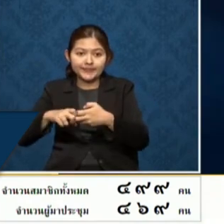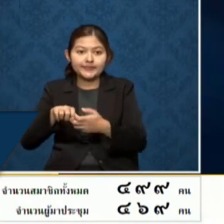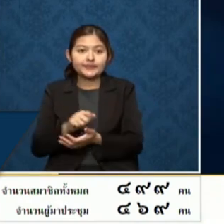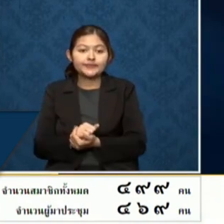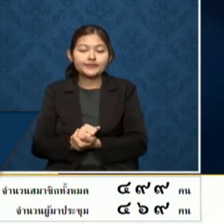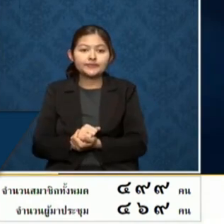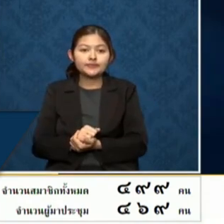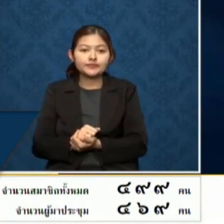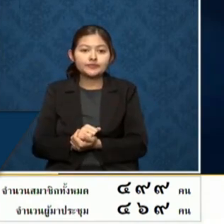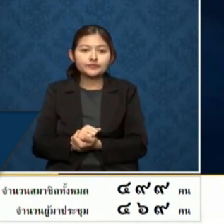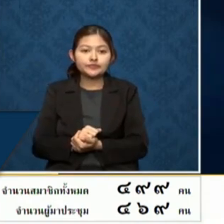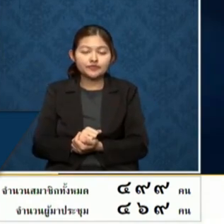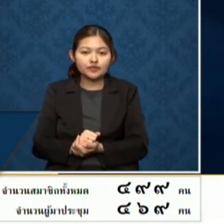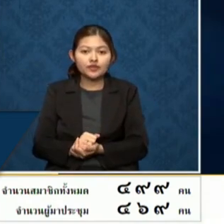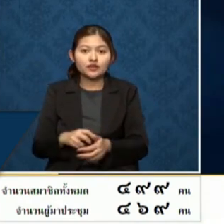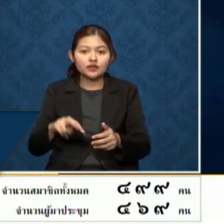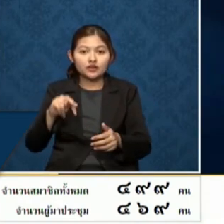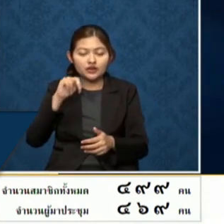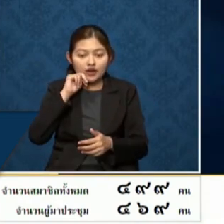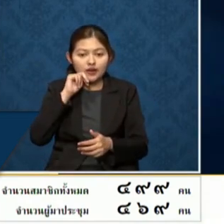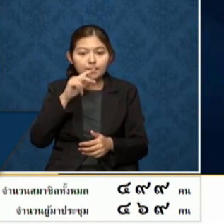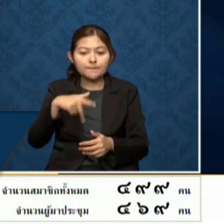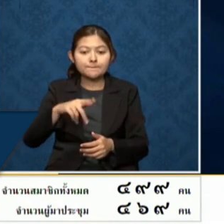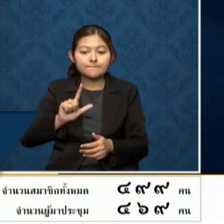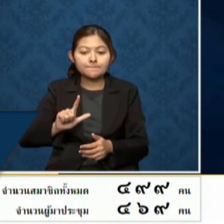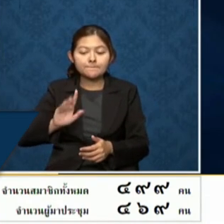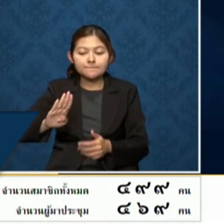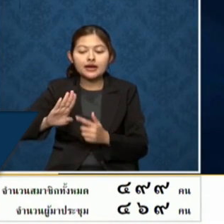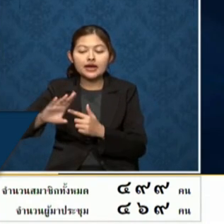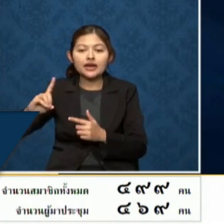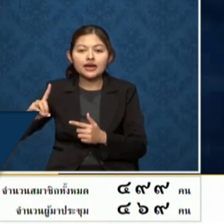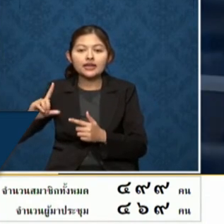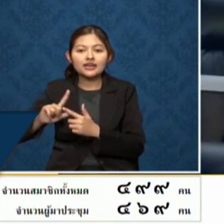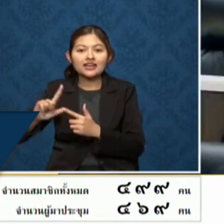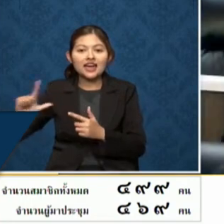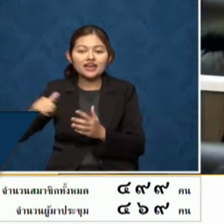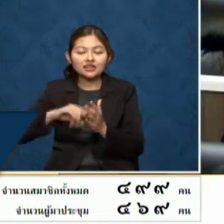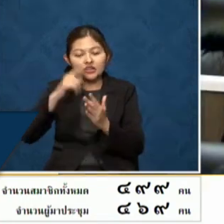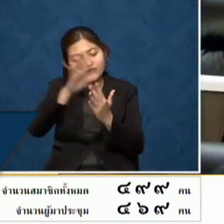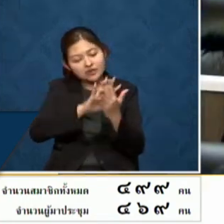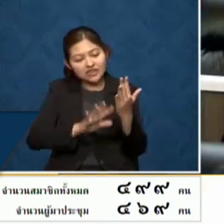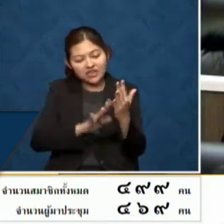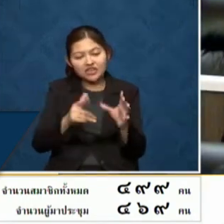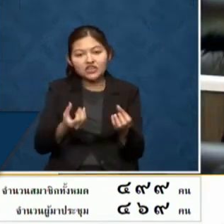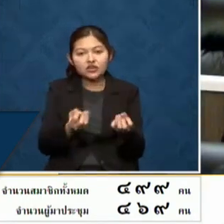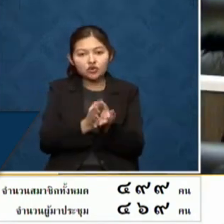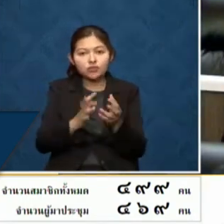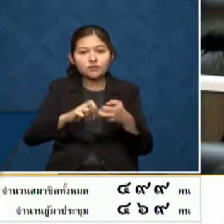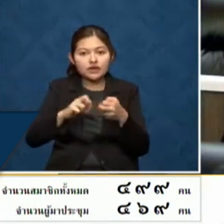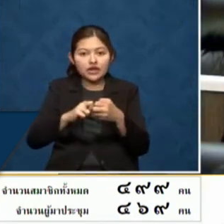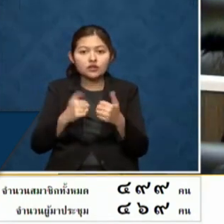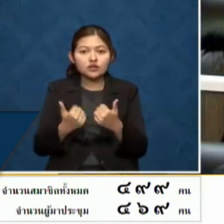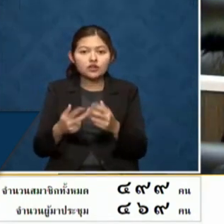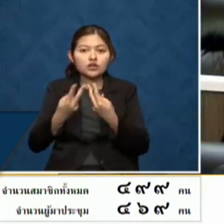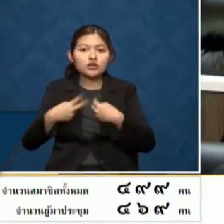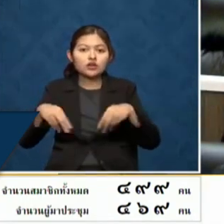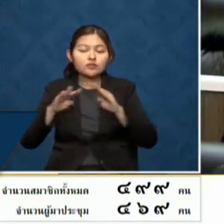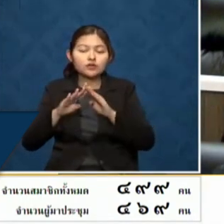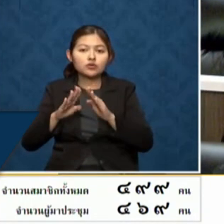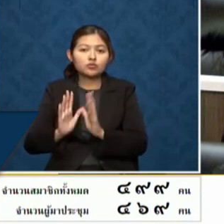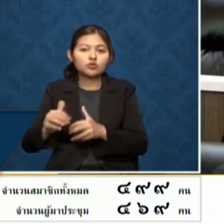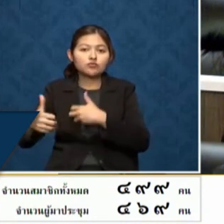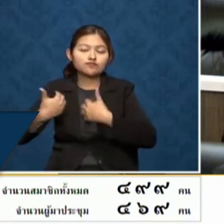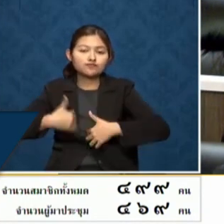บาดาลนะครับรวมถึงน้ำประปาผิวดินนะครับที่เป็นปัญหาอยู่ทั่วประเทศนะครับแล้วก็พี่น้องชาวจังหวัดนครปฐมก็ฝากมาครับ